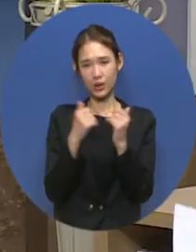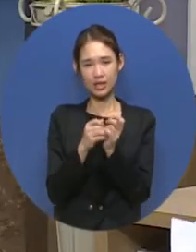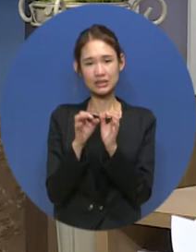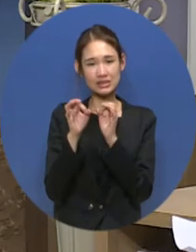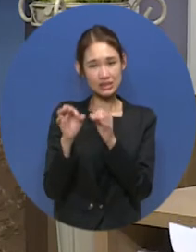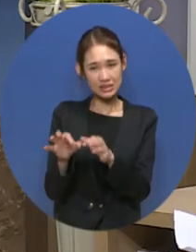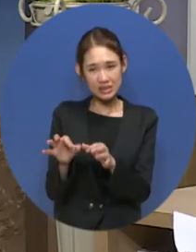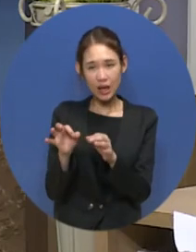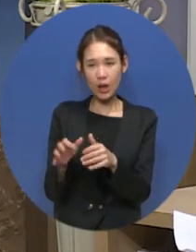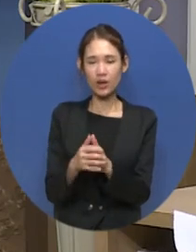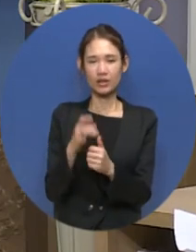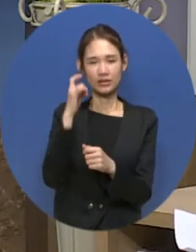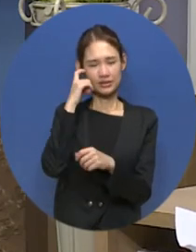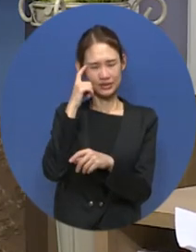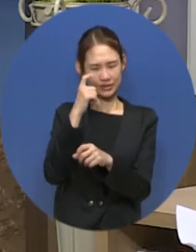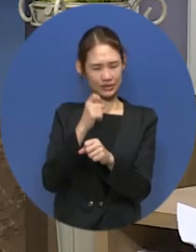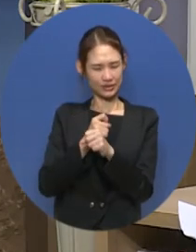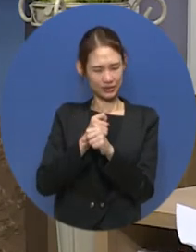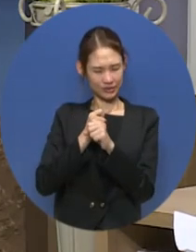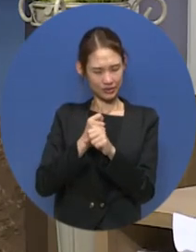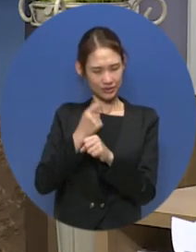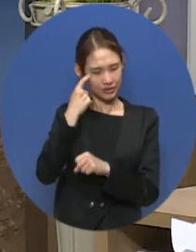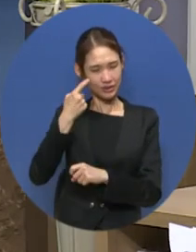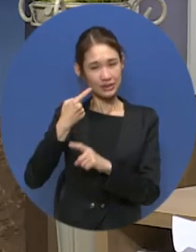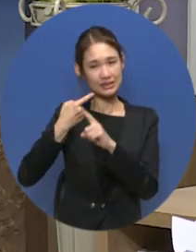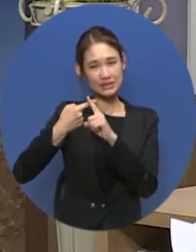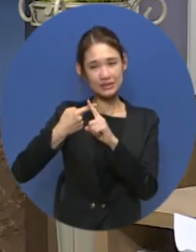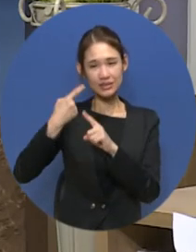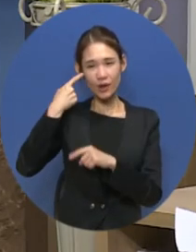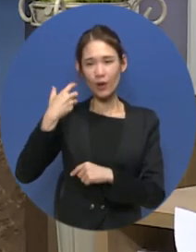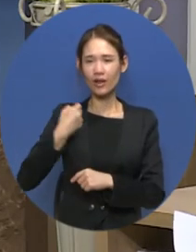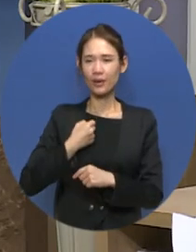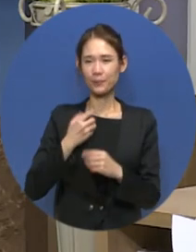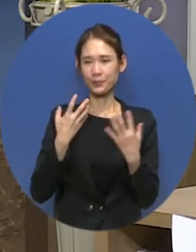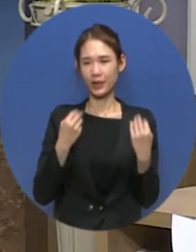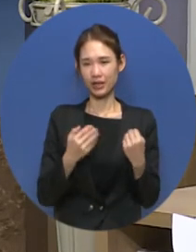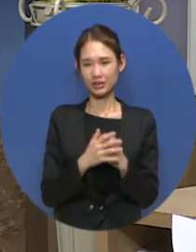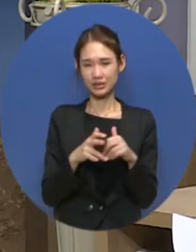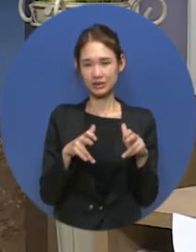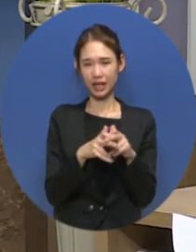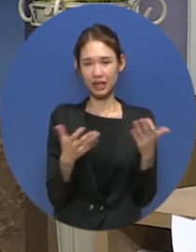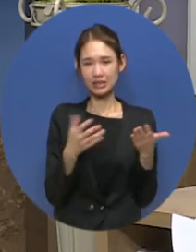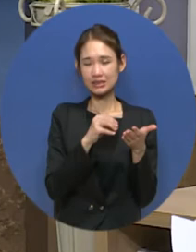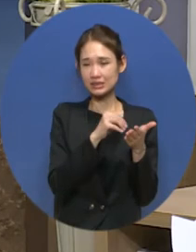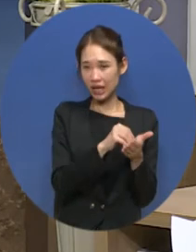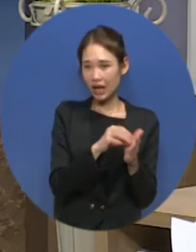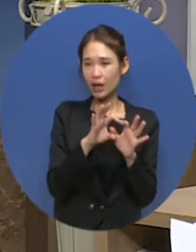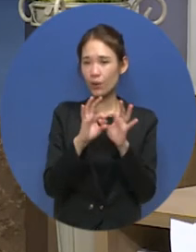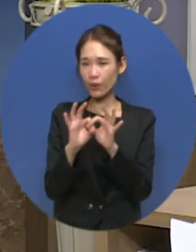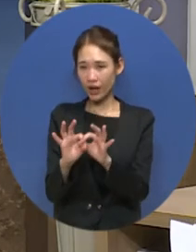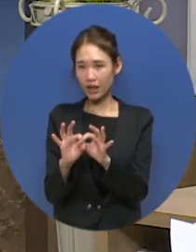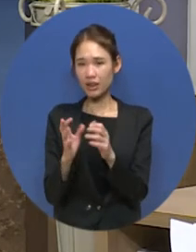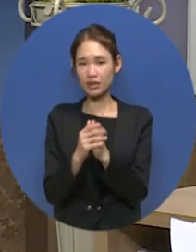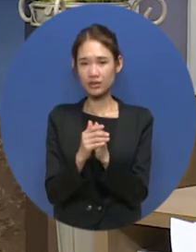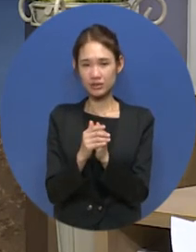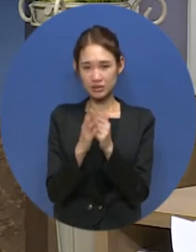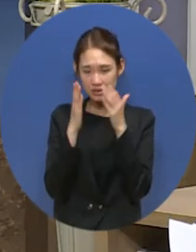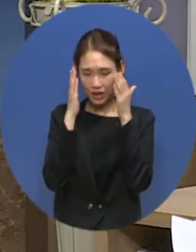수 있잖아요. 그래서 굉장히 좀 긍정적인 부분이 많은데 이런 장애인 일자리 부분에 대해서도 좀